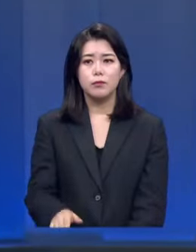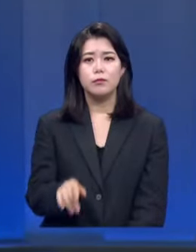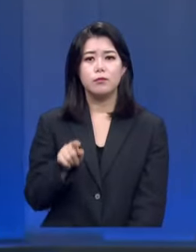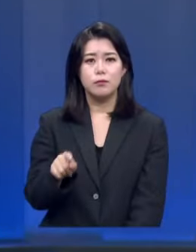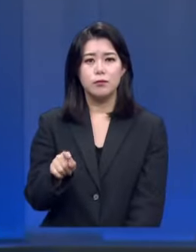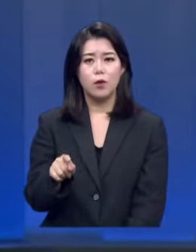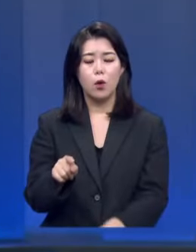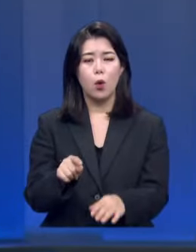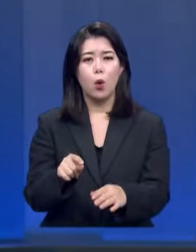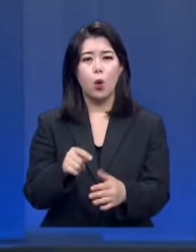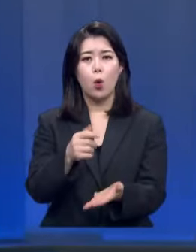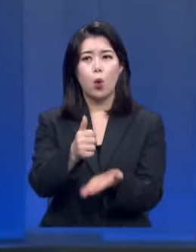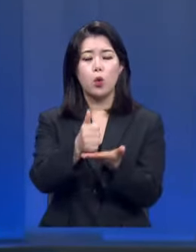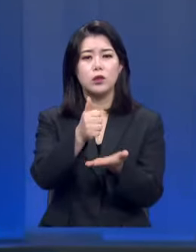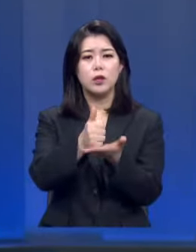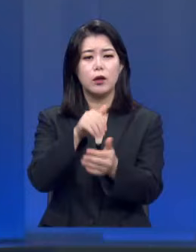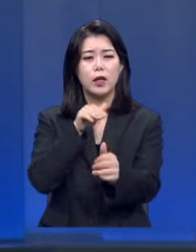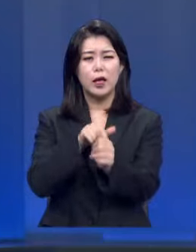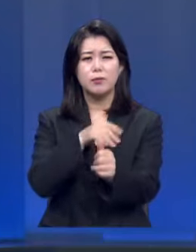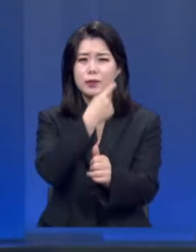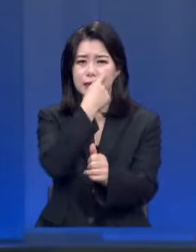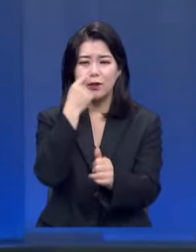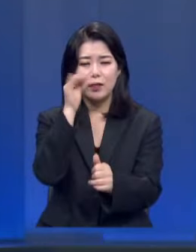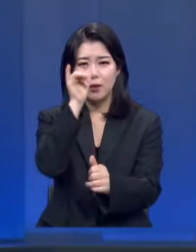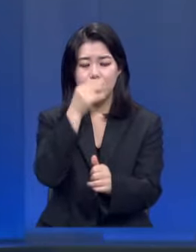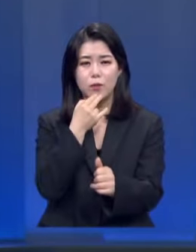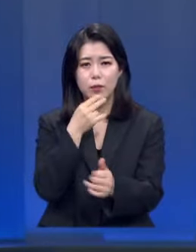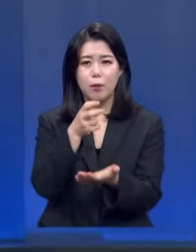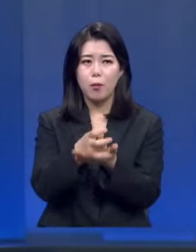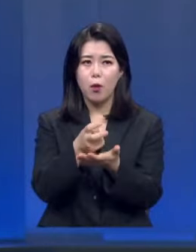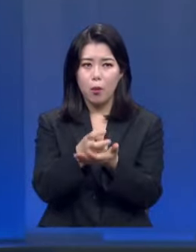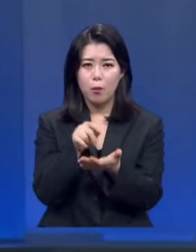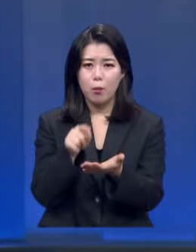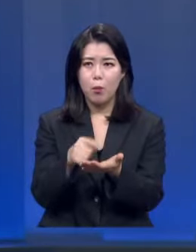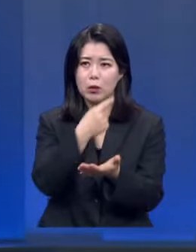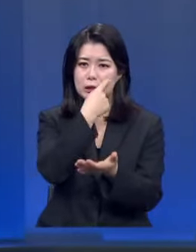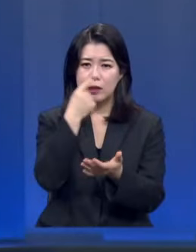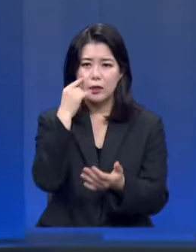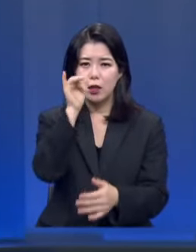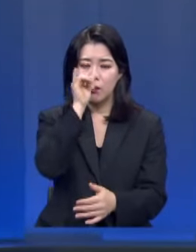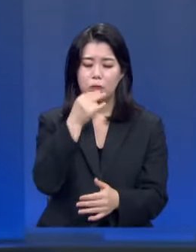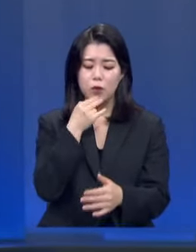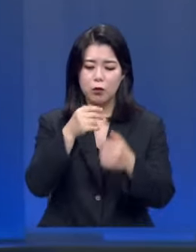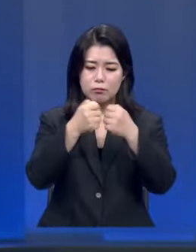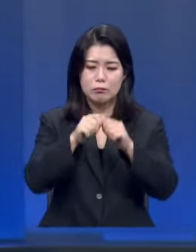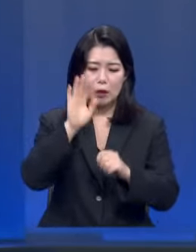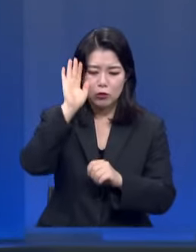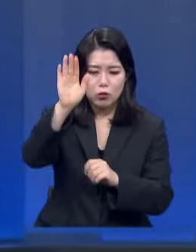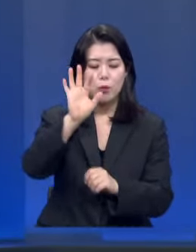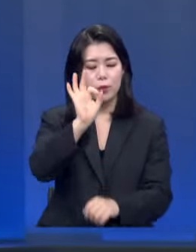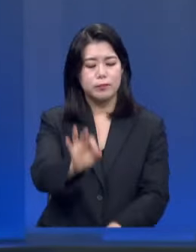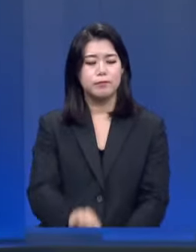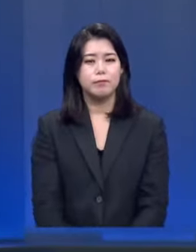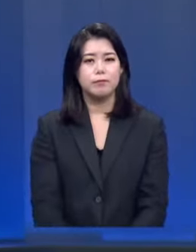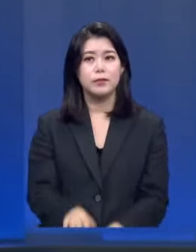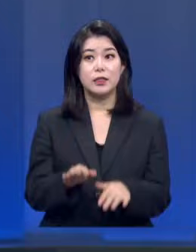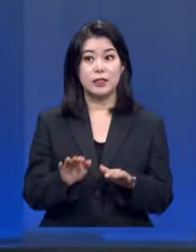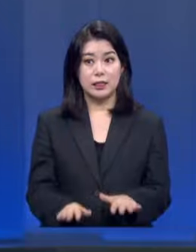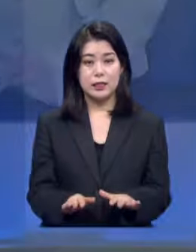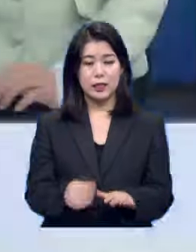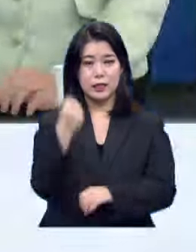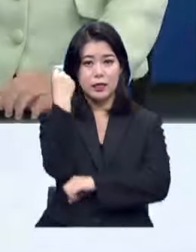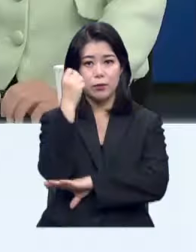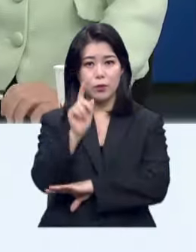공천 개입의 증거가 되는지 여부에 대해서 특히 뭐 법적으로 어떻게 되는지의 여부에 대해서는 뭐 차차 하나씩 따져 보기로 한다고 하더라도 저는 일단